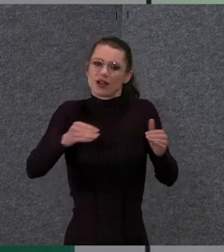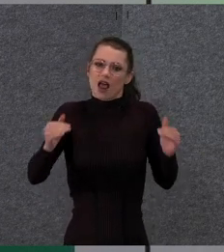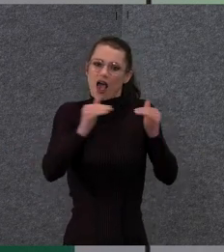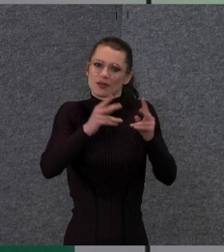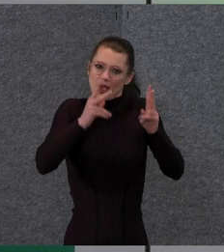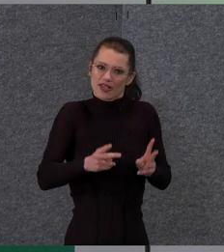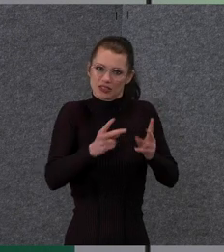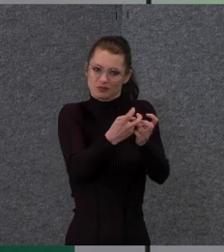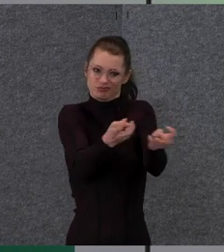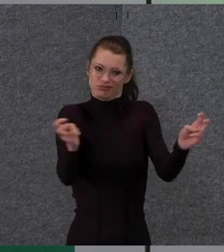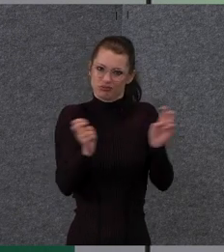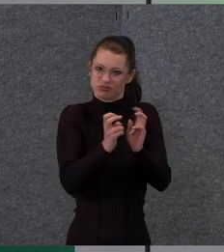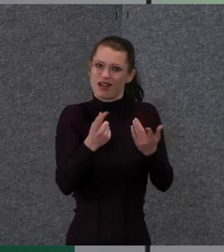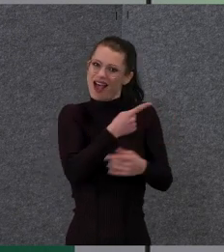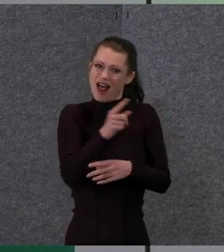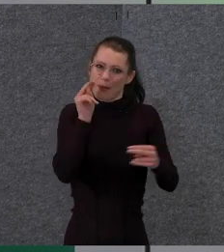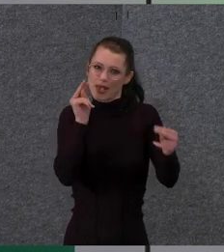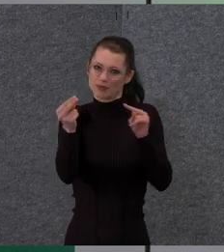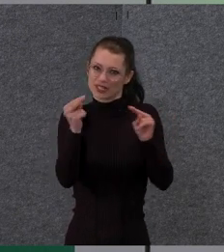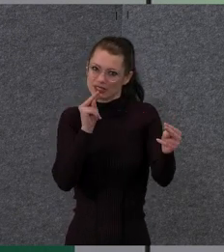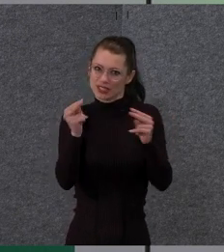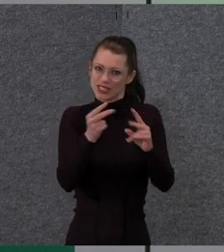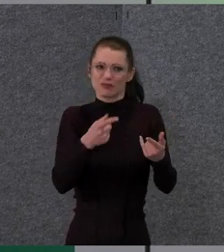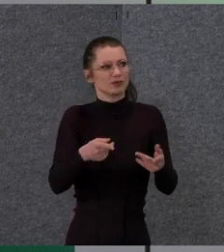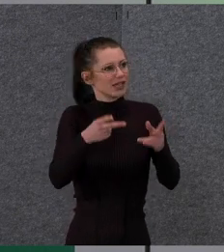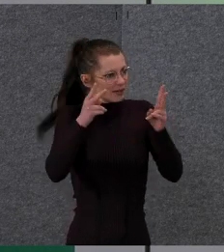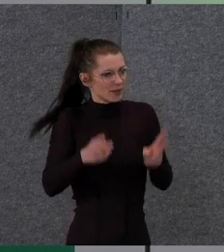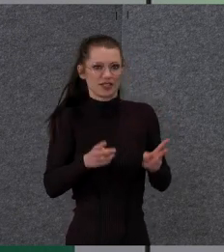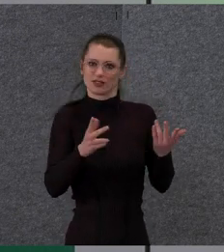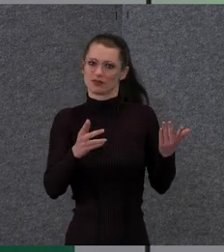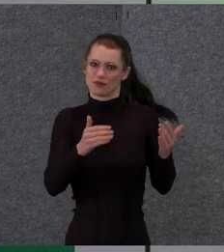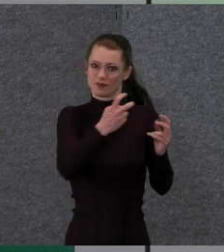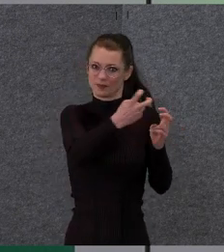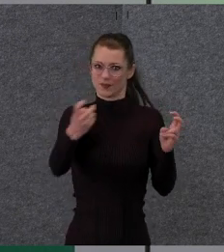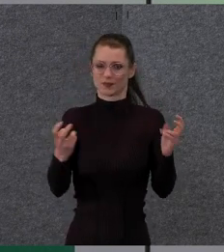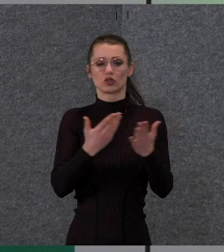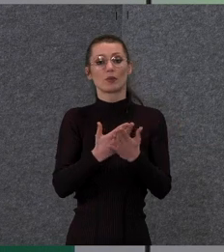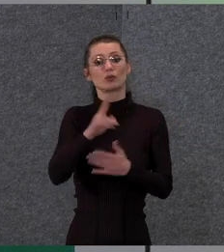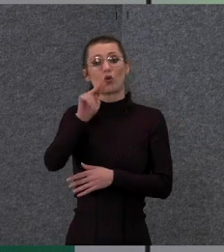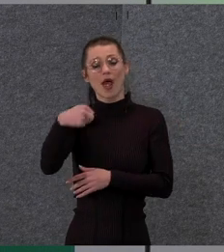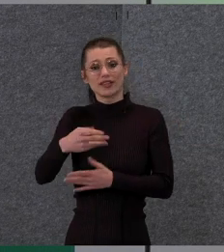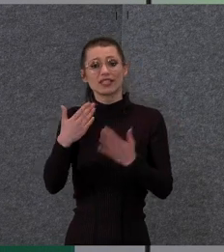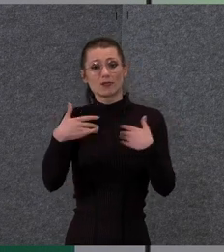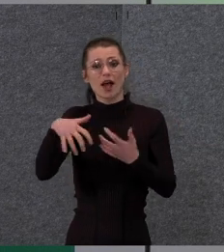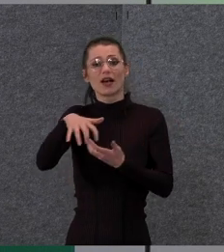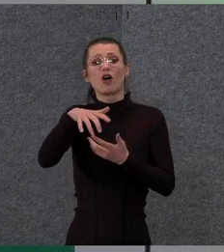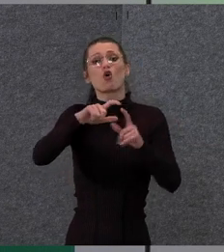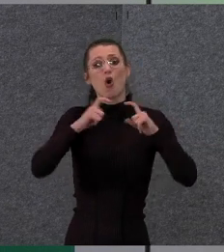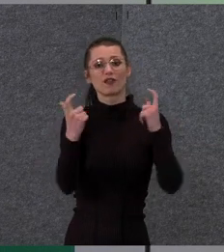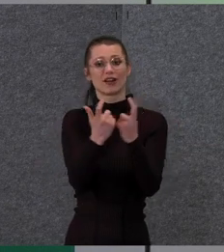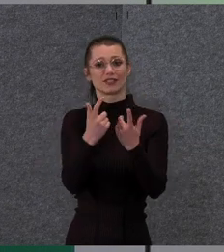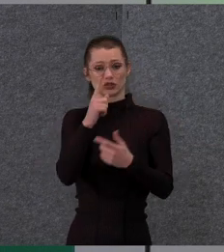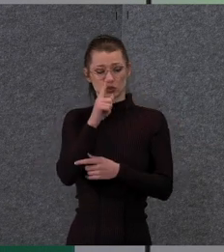Perspektiven, alle Menschen gleichberechtigt vertreten sind, dann können wir die Klimakrise aufhalten. Auf den UN-Klimakonferenzen ist es so, dass nur 30-40%